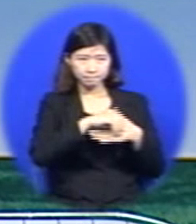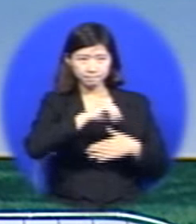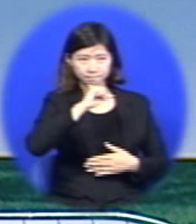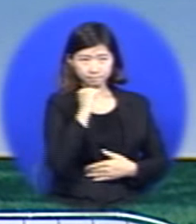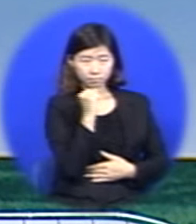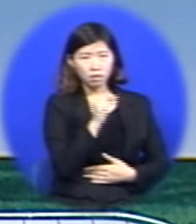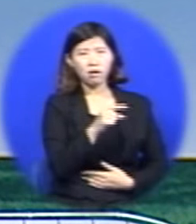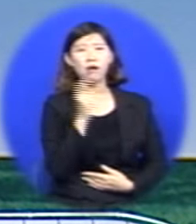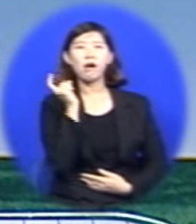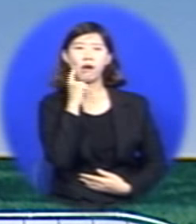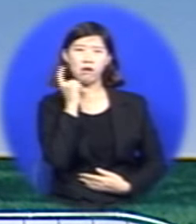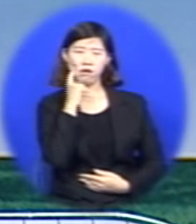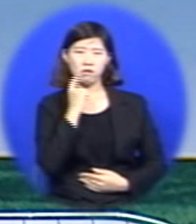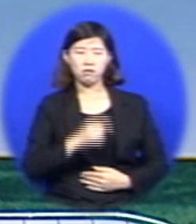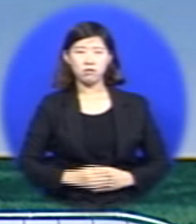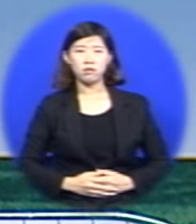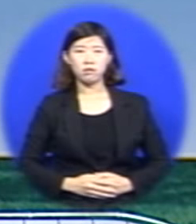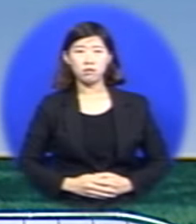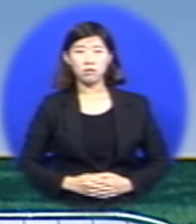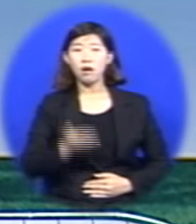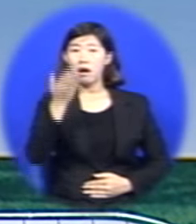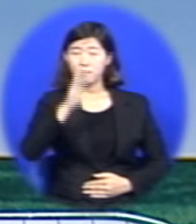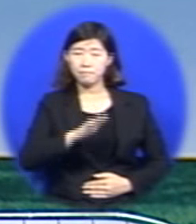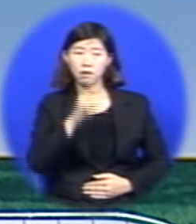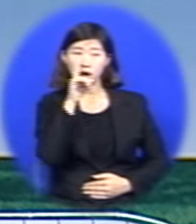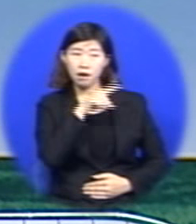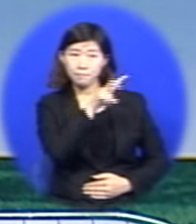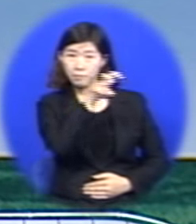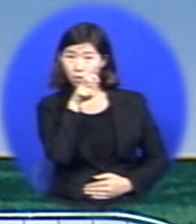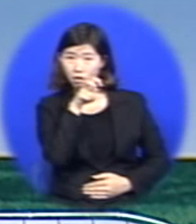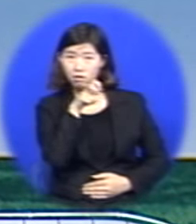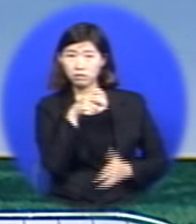그러나 악을 미워한다고 해서 끝난 건 아닙니다.